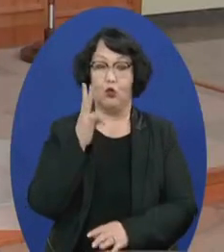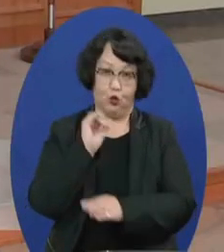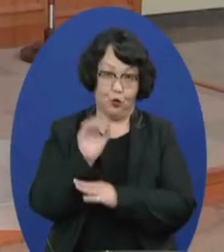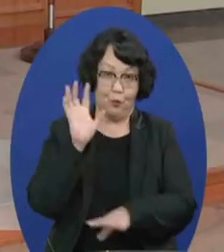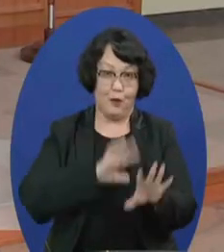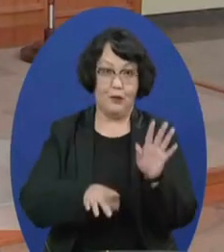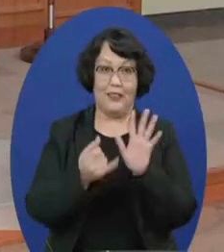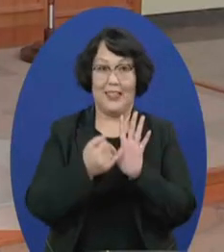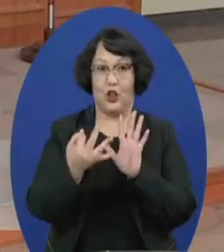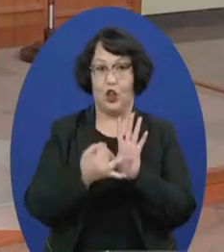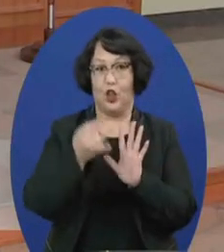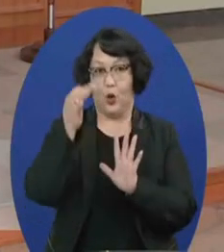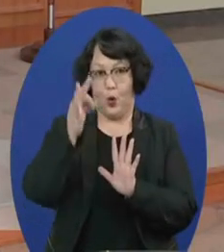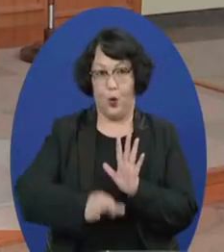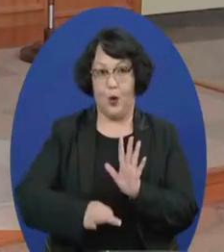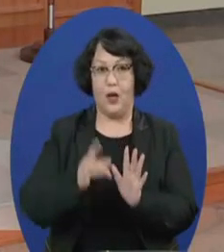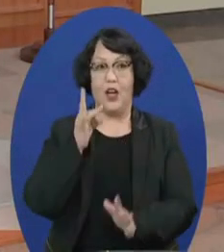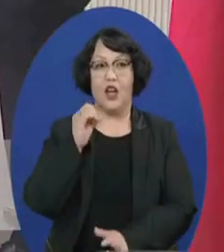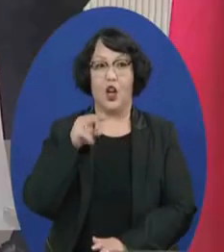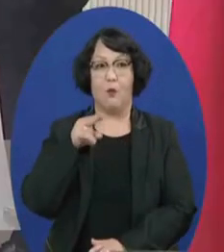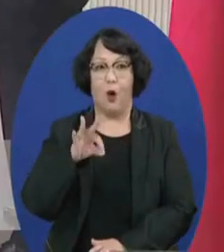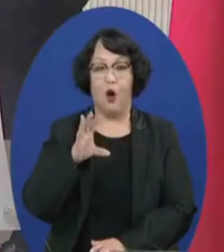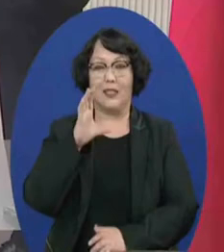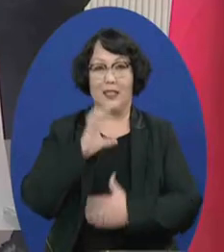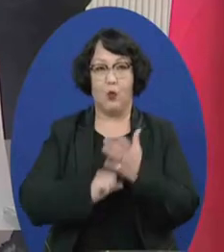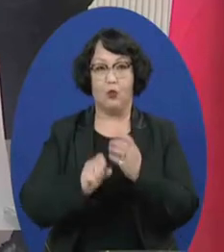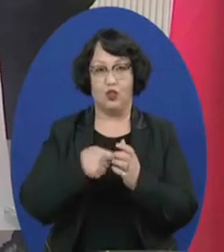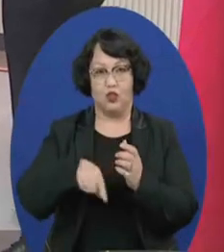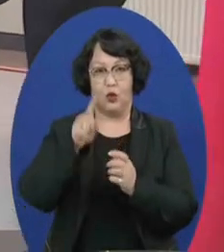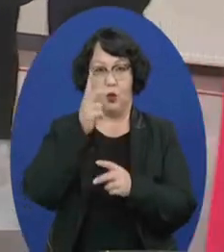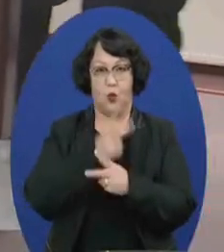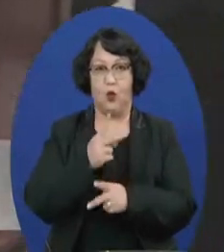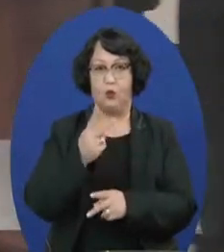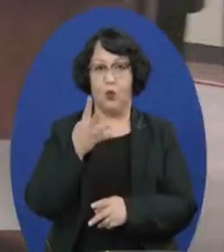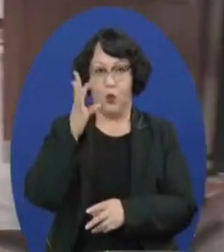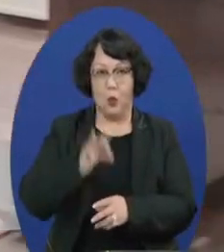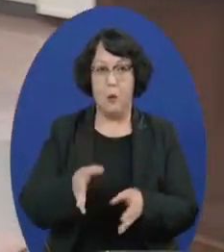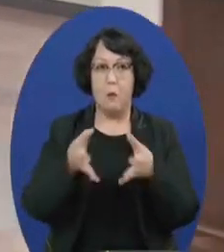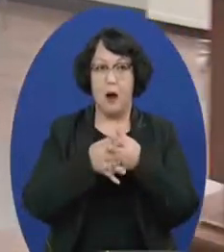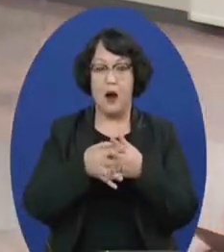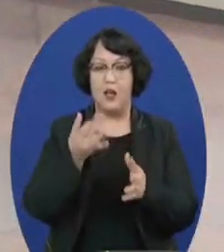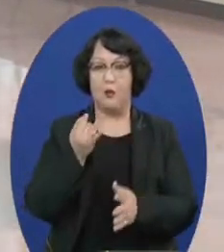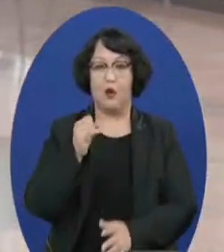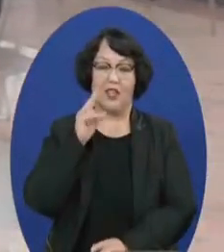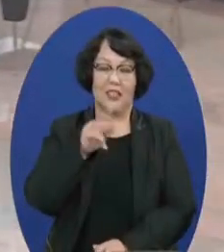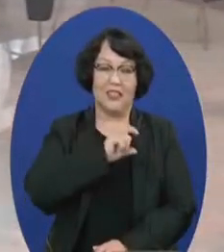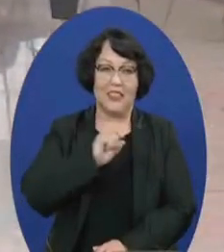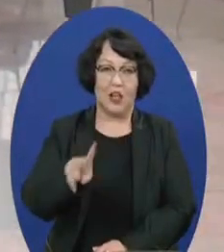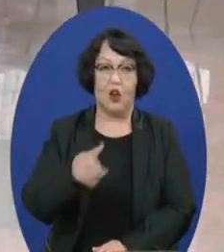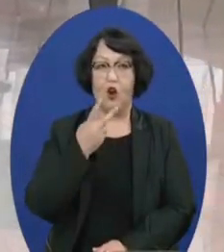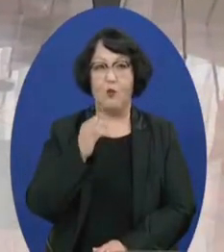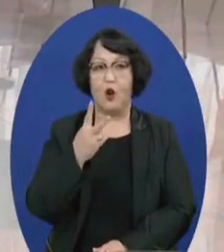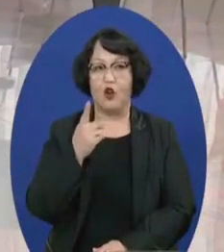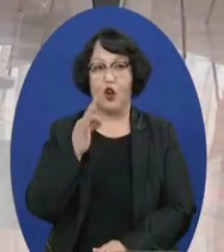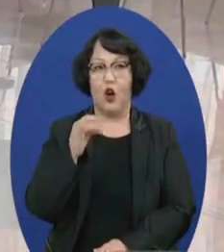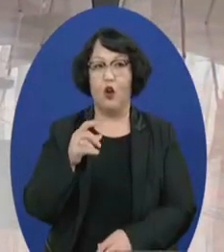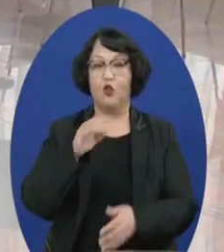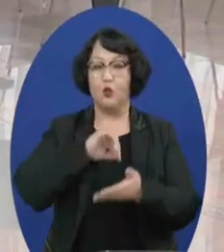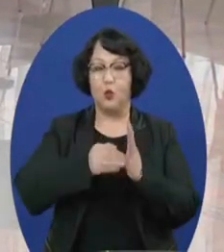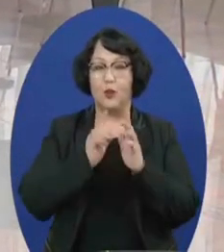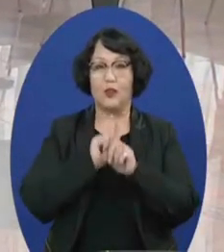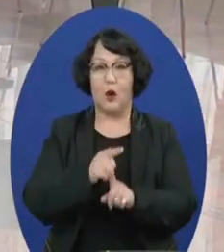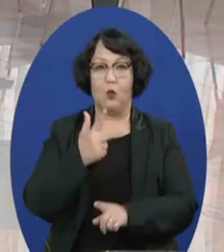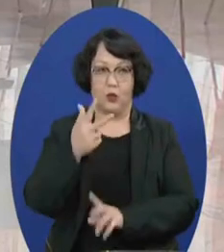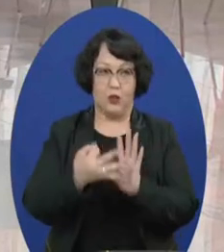байдлаар 67%, репо санхүүжилтийн зээл 24%, орон сууцны ипотекийн зээлийн олголт 2021 онд төлөвлөсөн